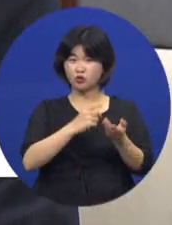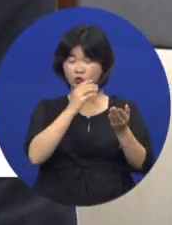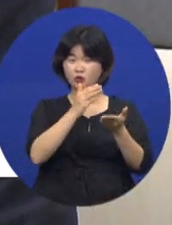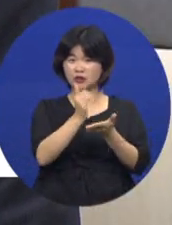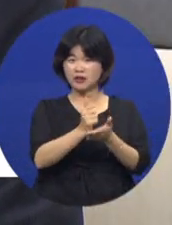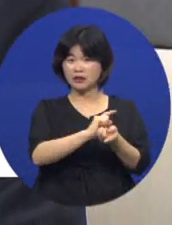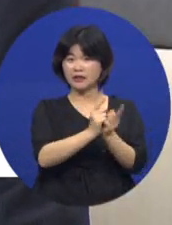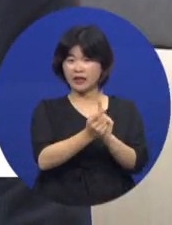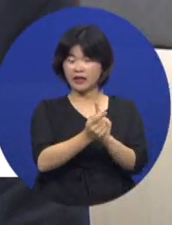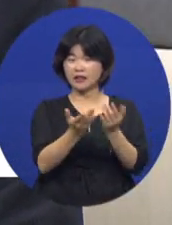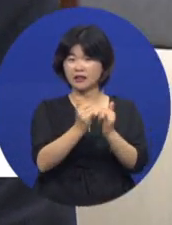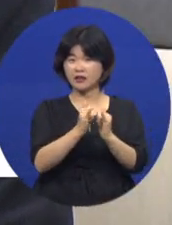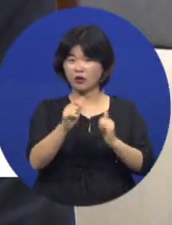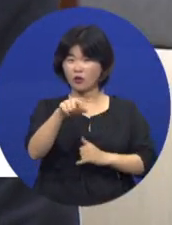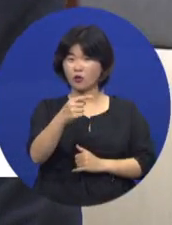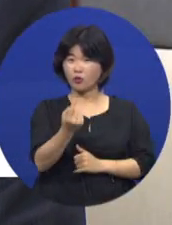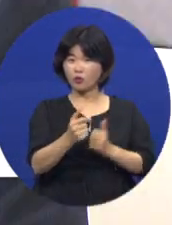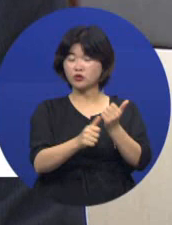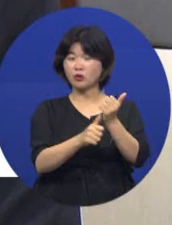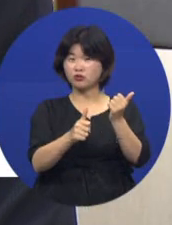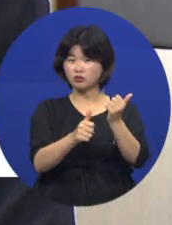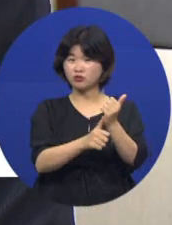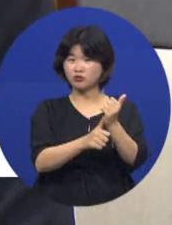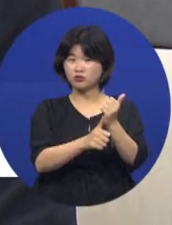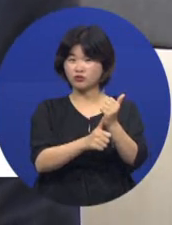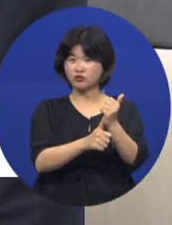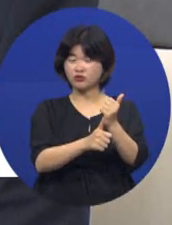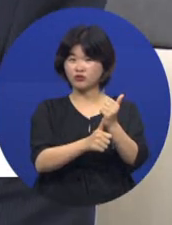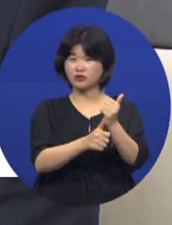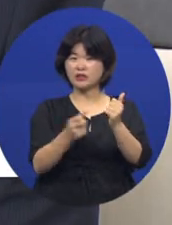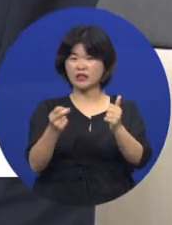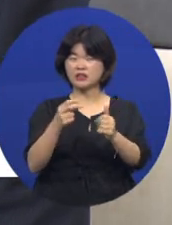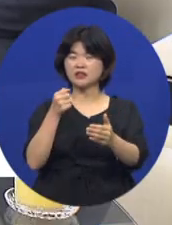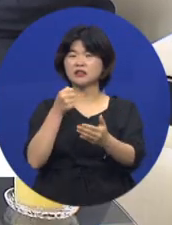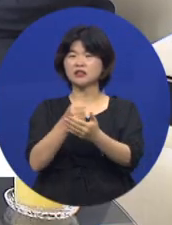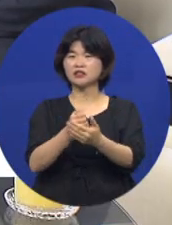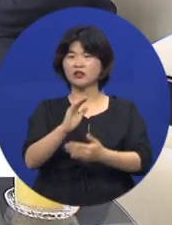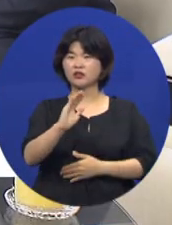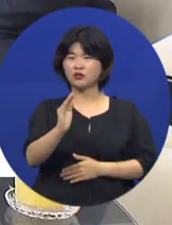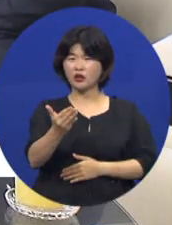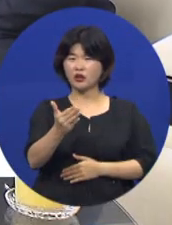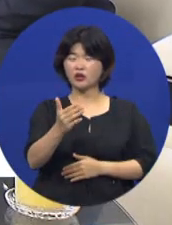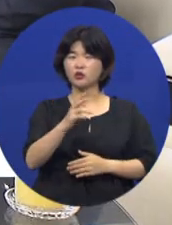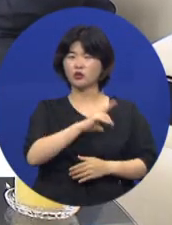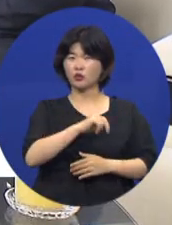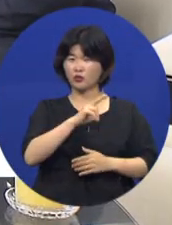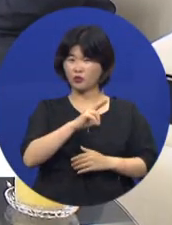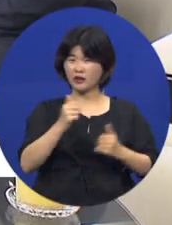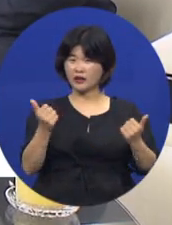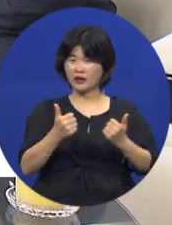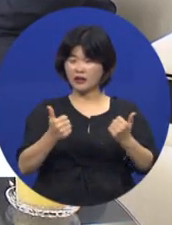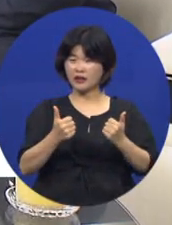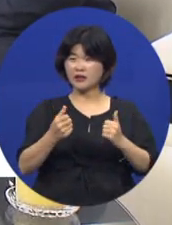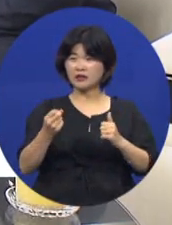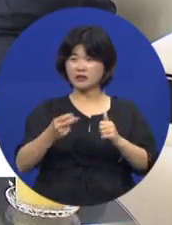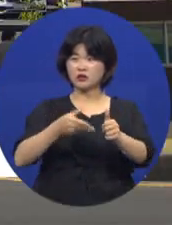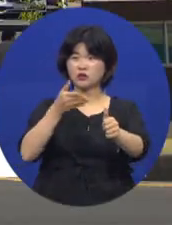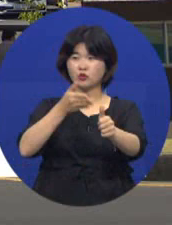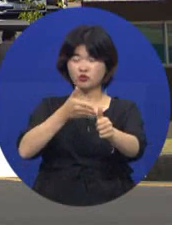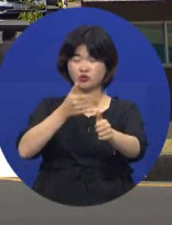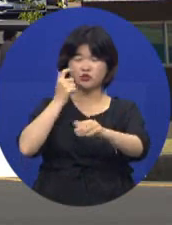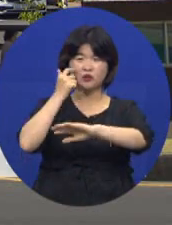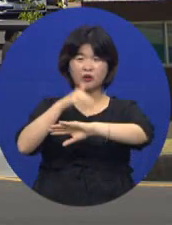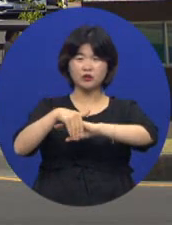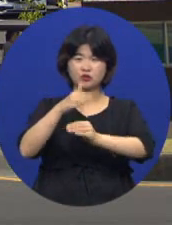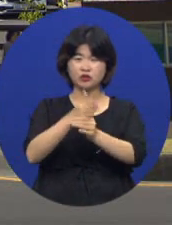권한대행은 고형 권 전 정무부지사 를 정무부지사 로 다시 지명해 도의회에 인사청문 을 요청할 예정이라고